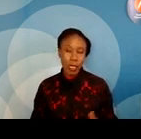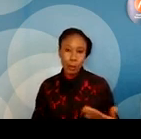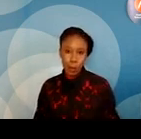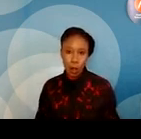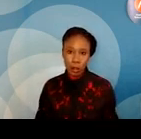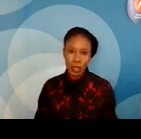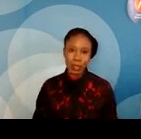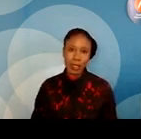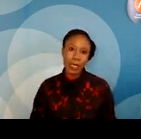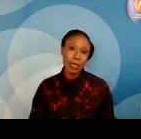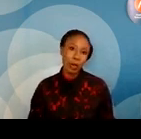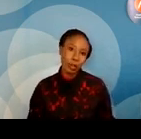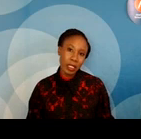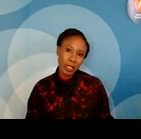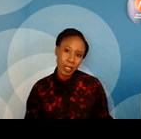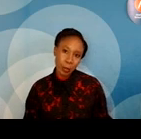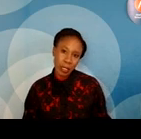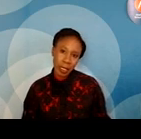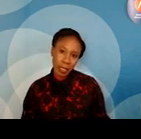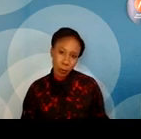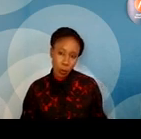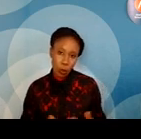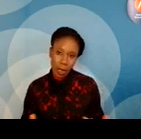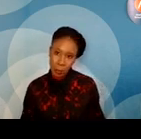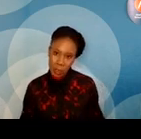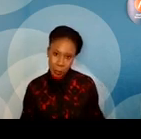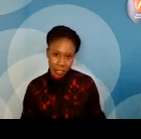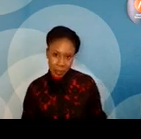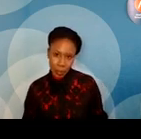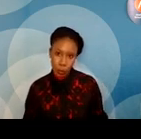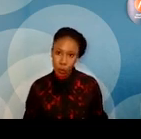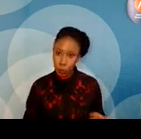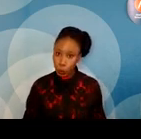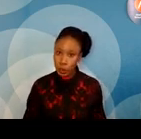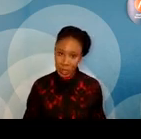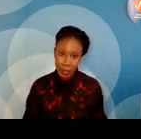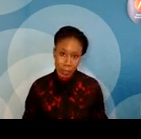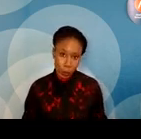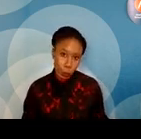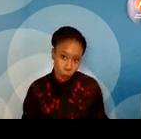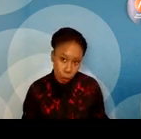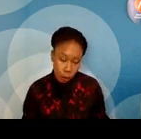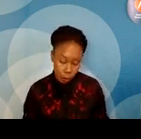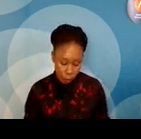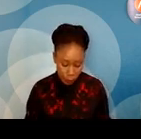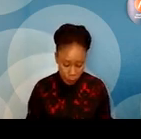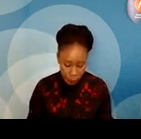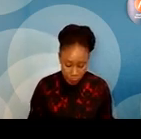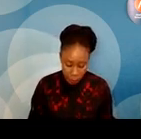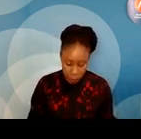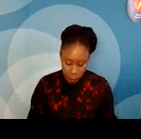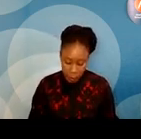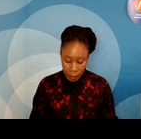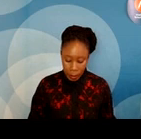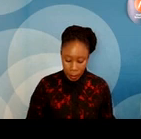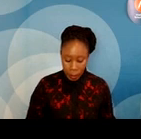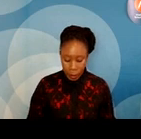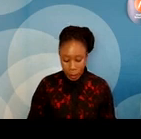begränsat att vi pratar kring åldersdiskriminering på arbetsmarknaden och hur det ger sig uttryck.